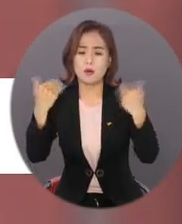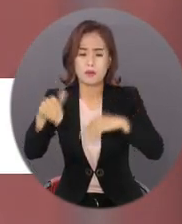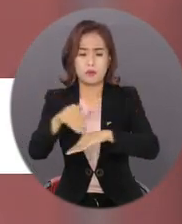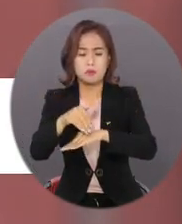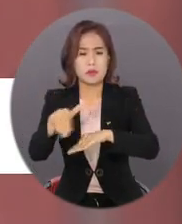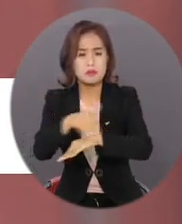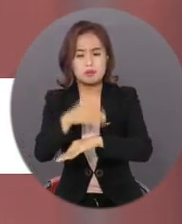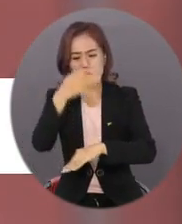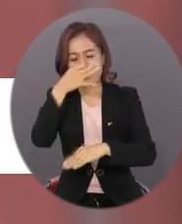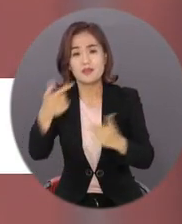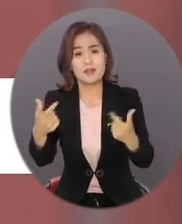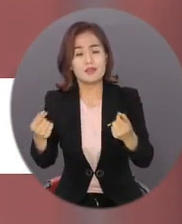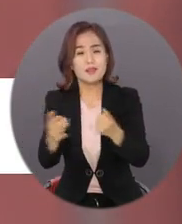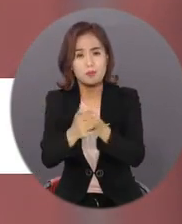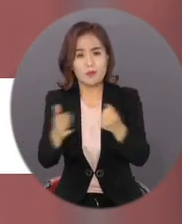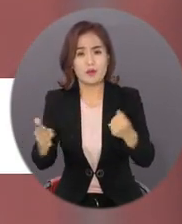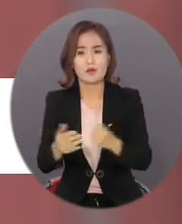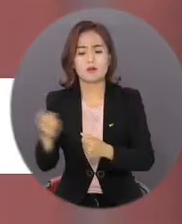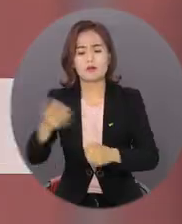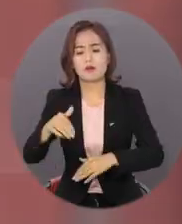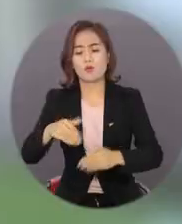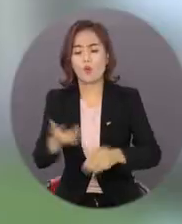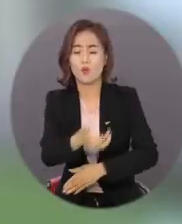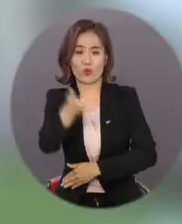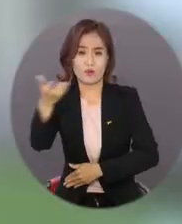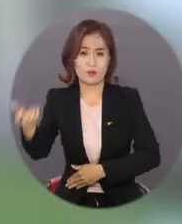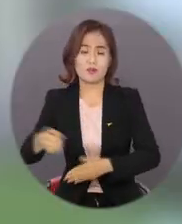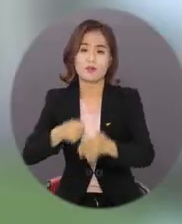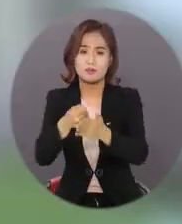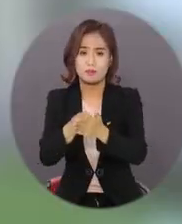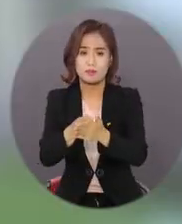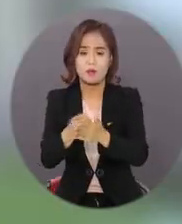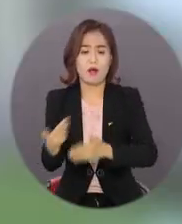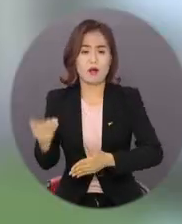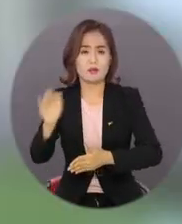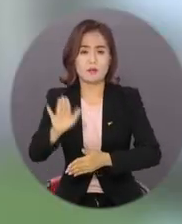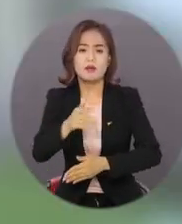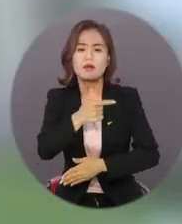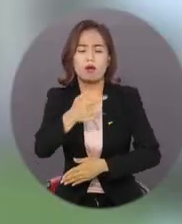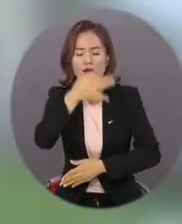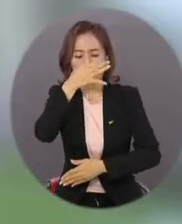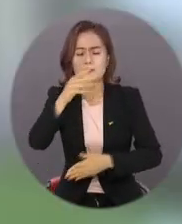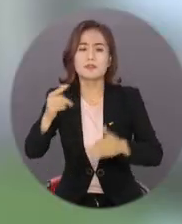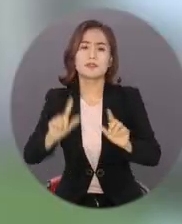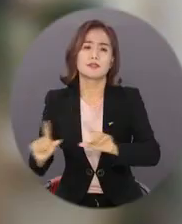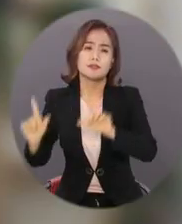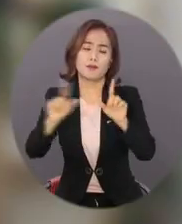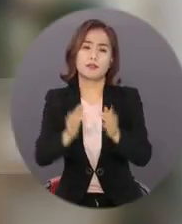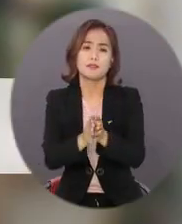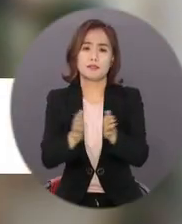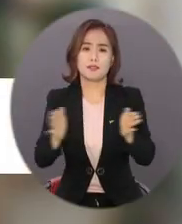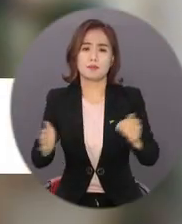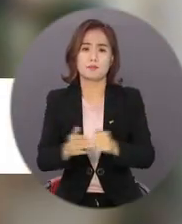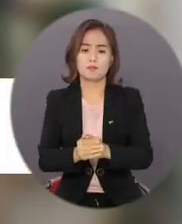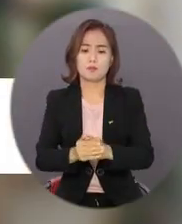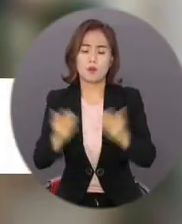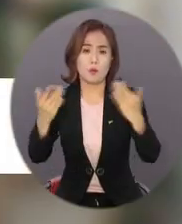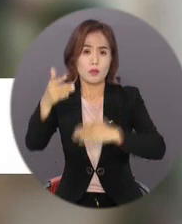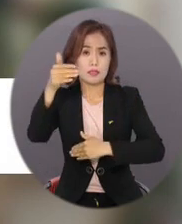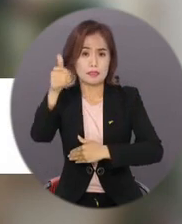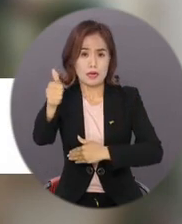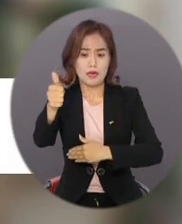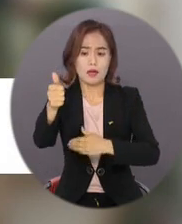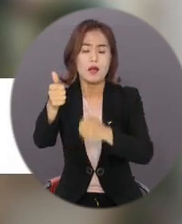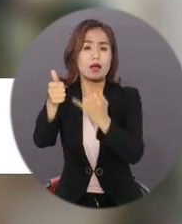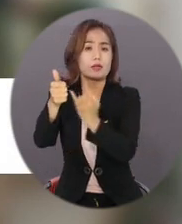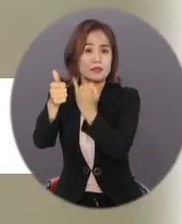좀 힘들었었거든요. 그래서 가게 됐었죠. 하지만 지옥 같은 나날이 시작됐습니다. 교장인 목사 사모와